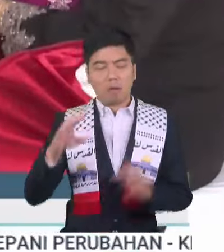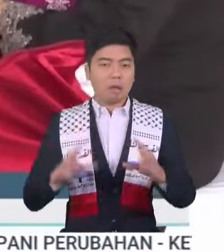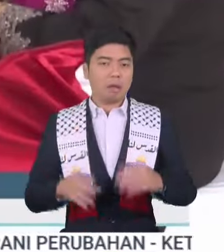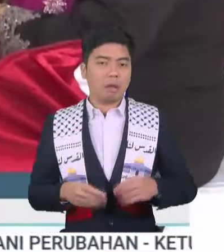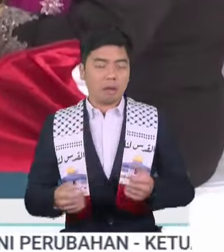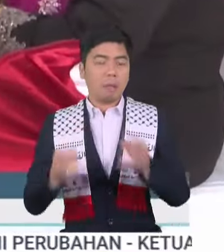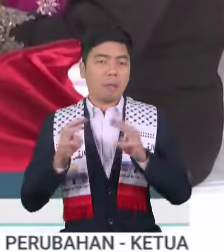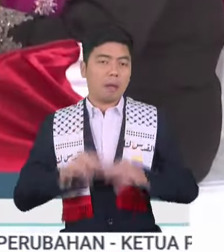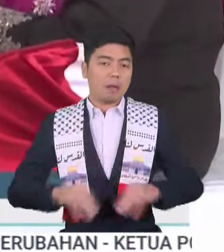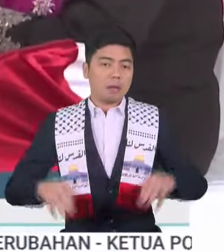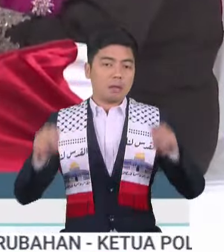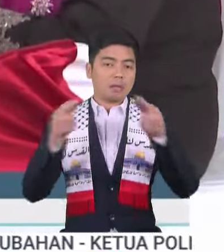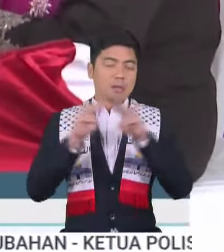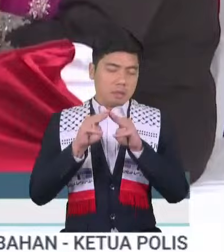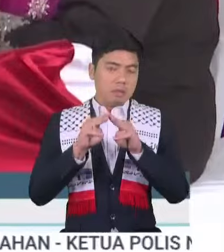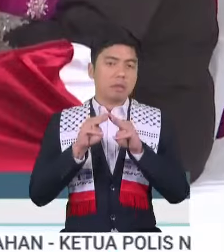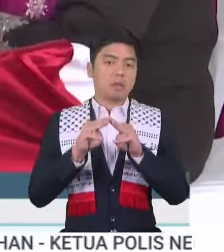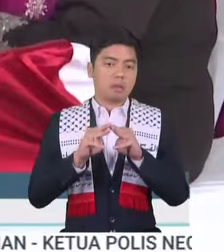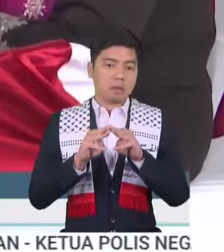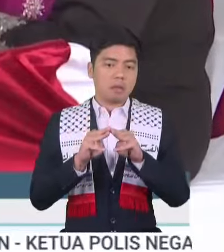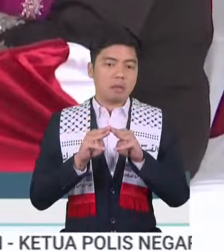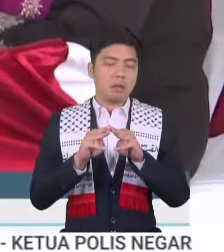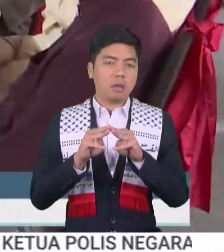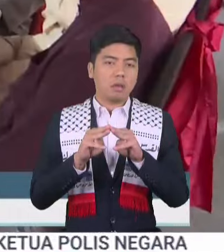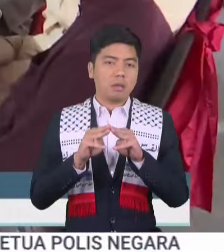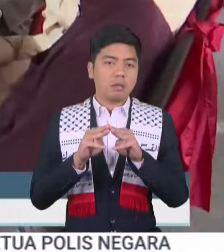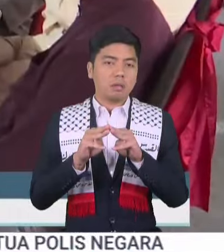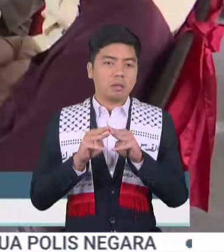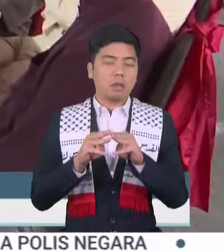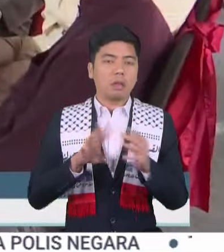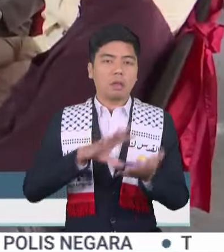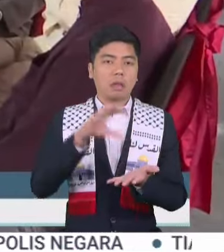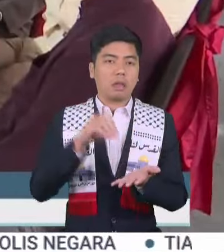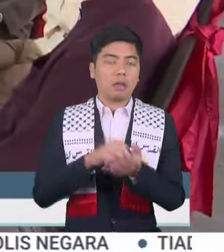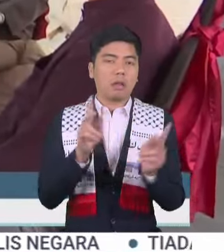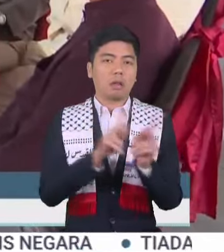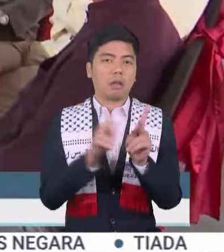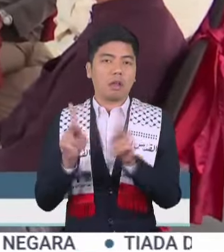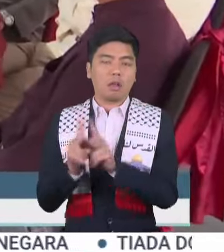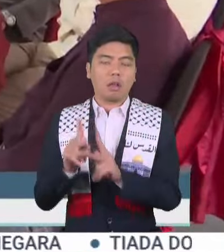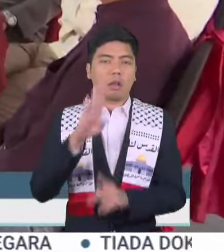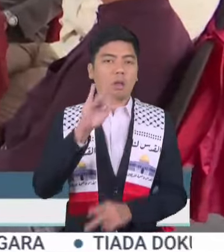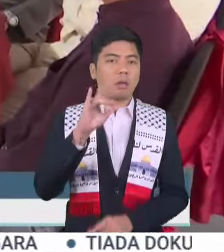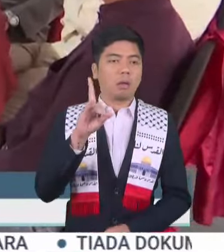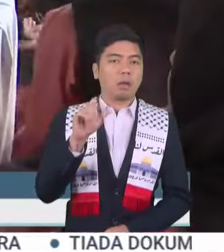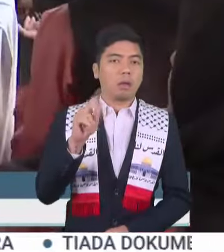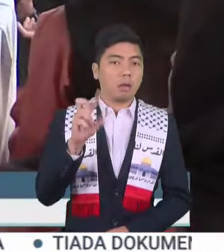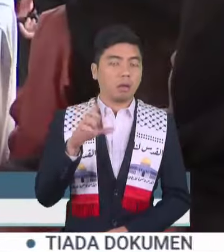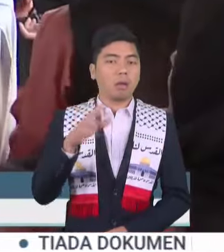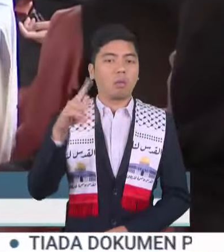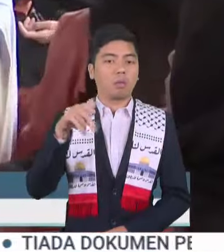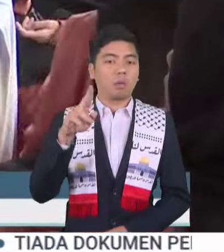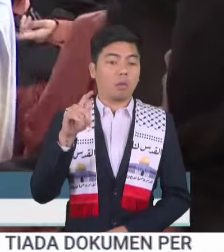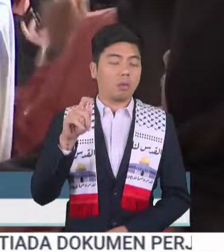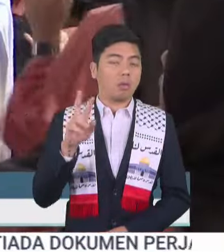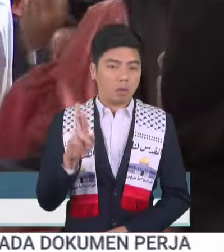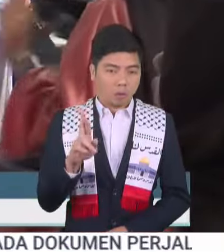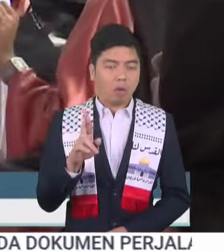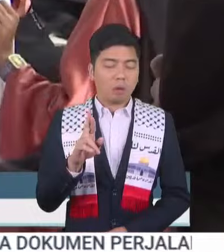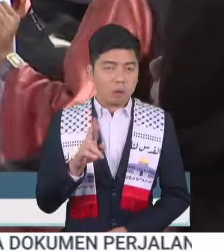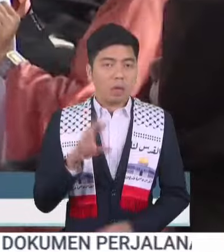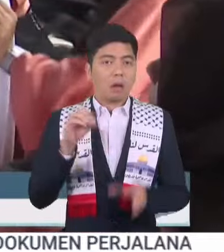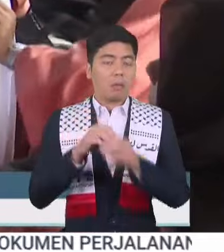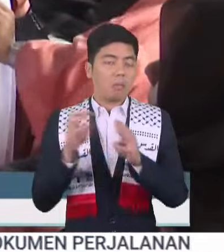pulih Masjid Datuk Seri Panglima Haji Lajim Ukin di Kampung Kebidang Beaufort. Usaha menaik taraf